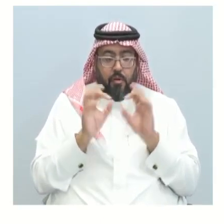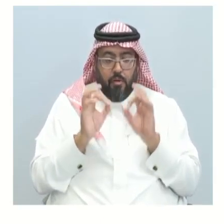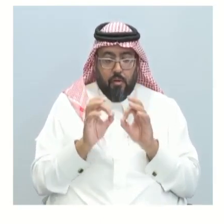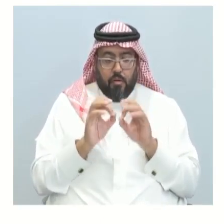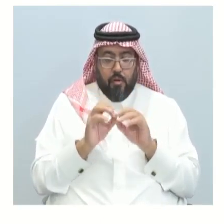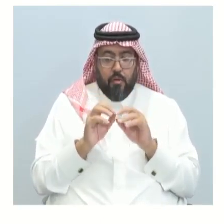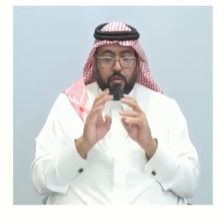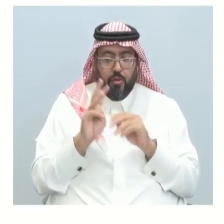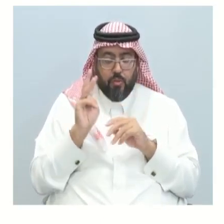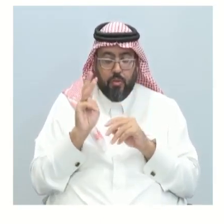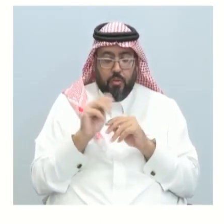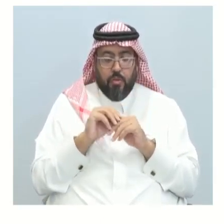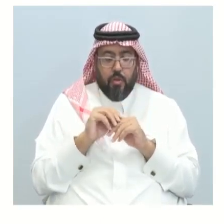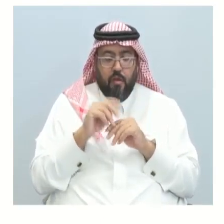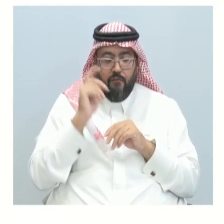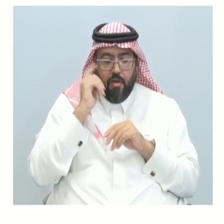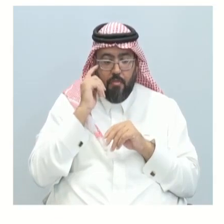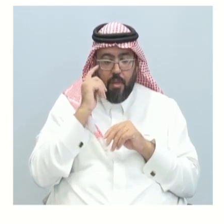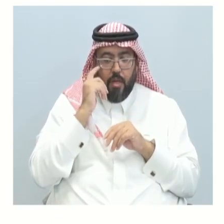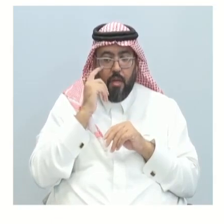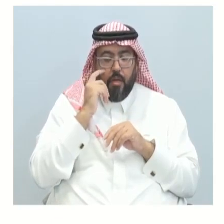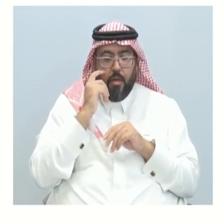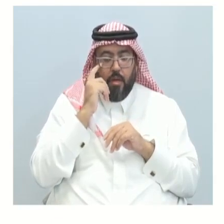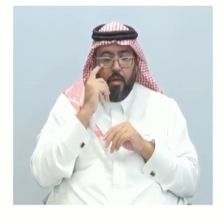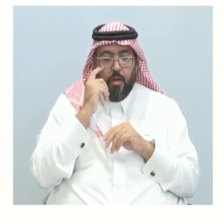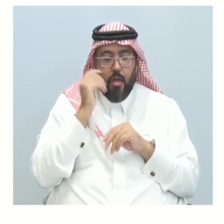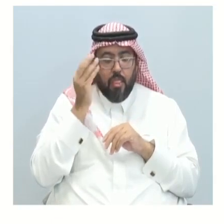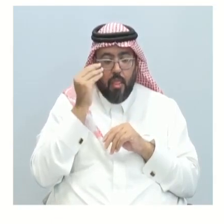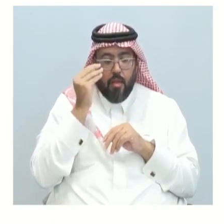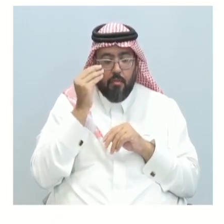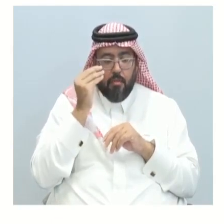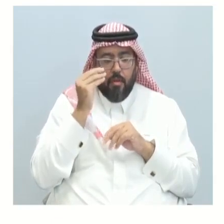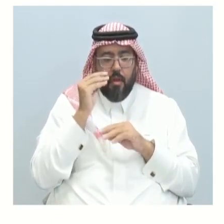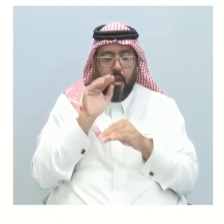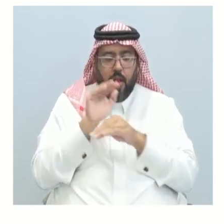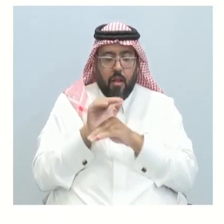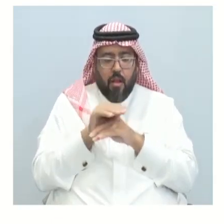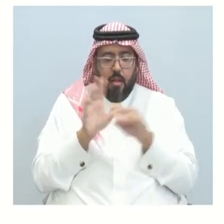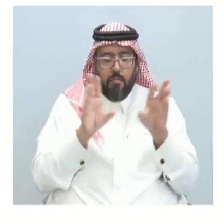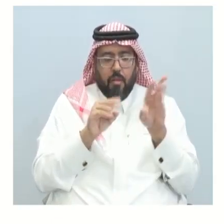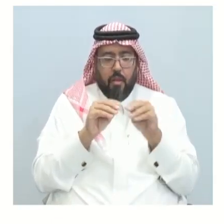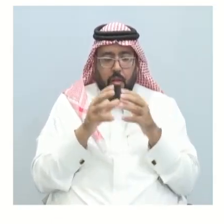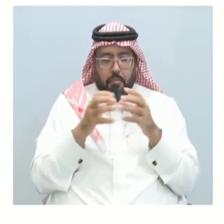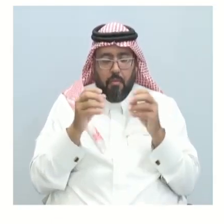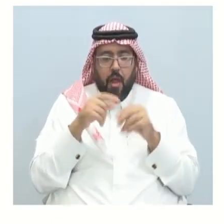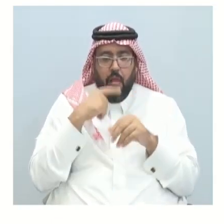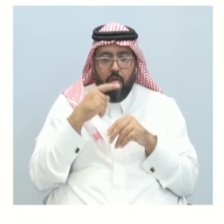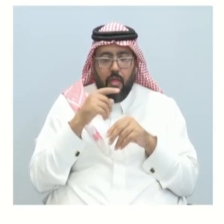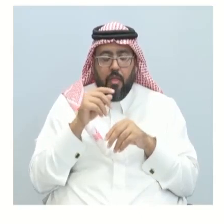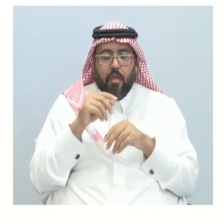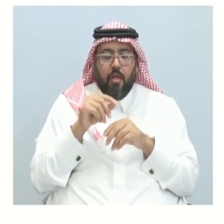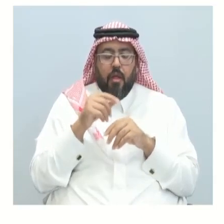الزوجه في ديننا كذلك فهم الحديث فهما صحيحا ان نتعلم او ان تتعلم بعض معاني الفاظ